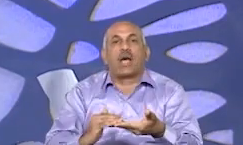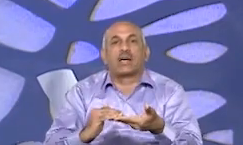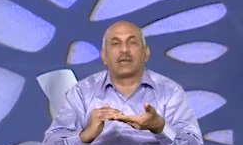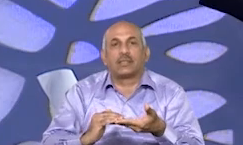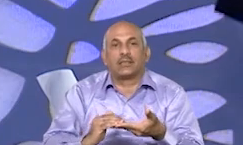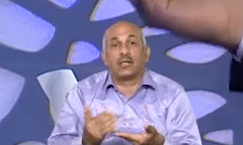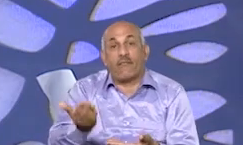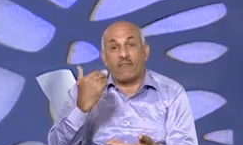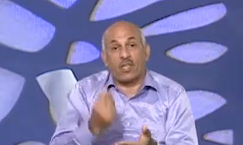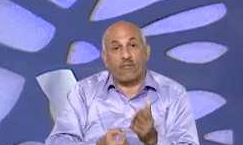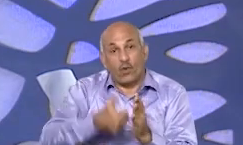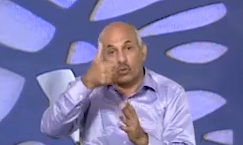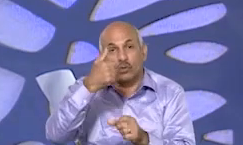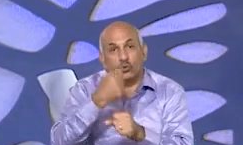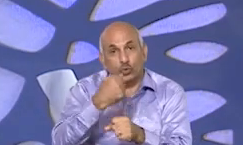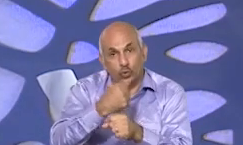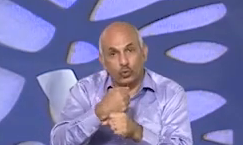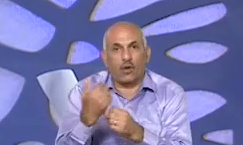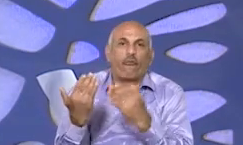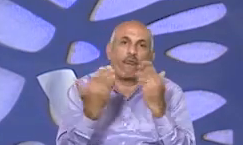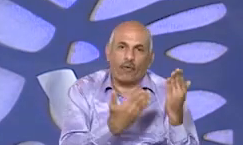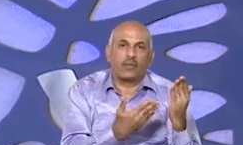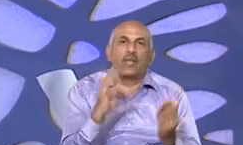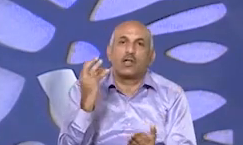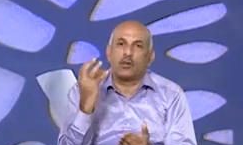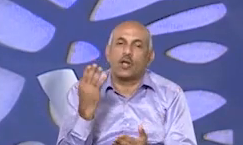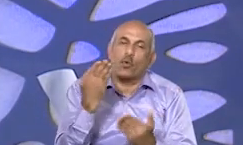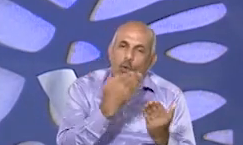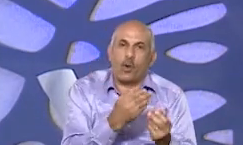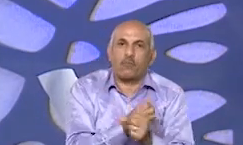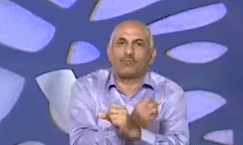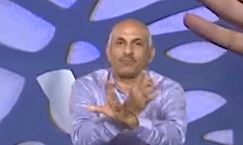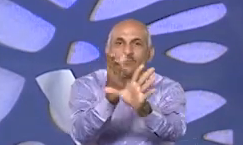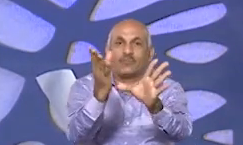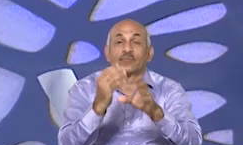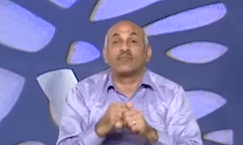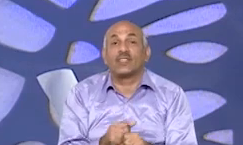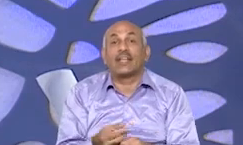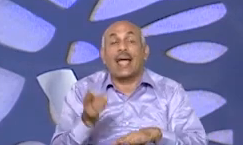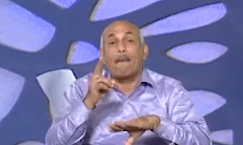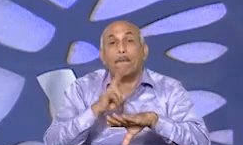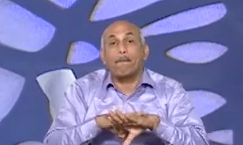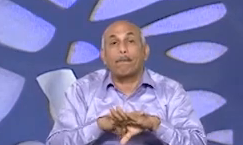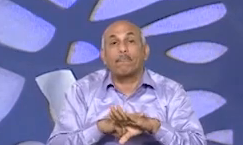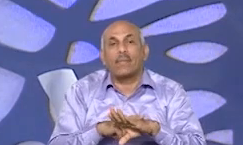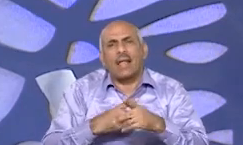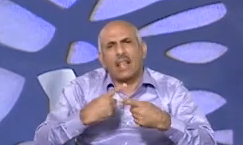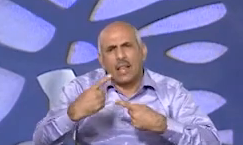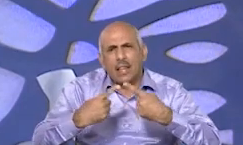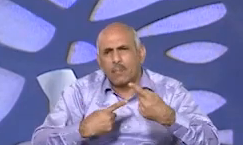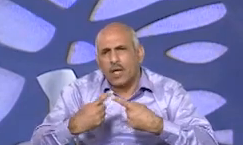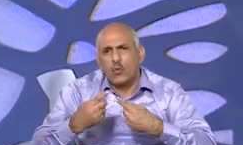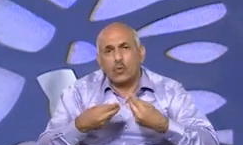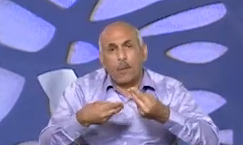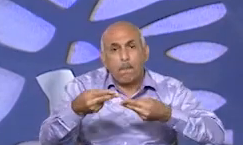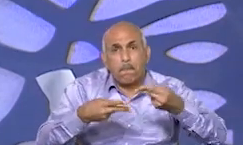ان لو جات لي فرصه عمل انا هنقلها للشباب وهو من نفسه بينطلق. اللي انا بعمله بحاول اساعد في التسويق